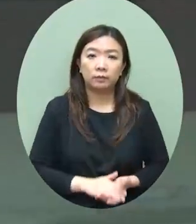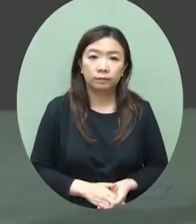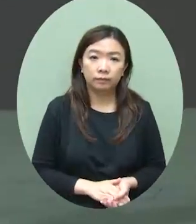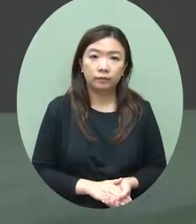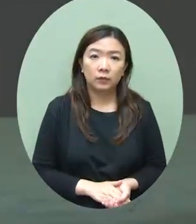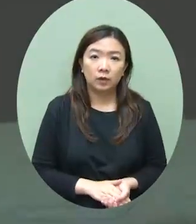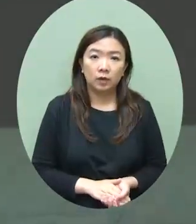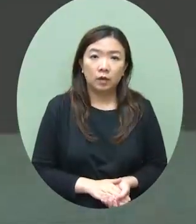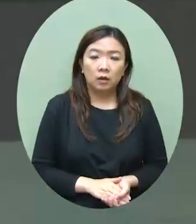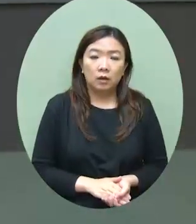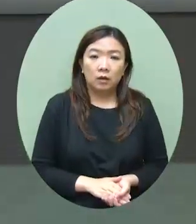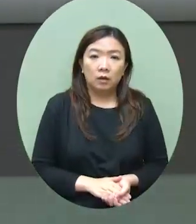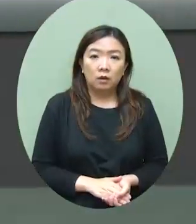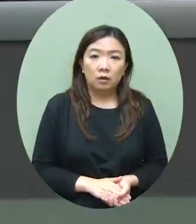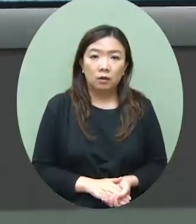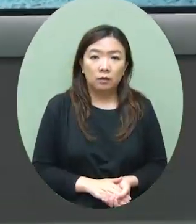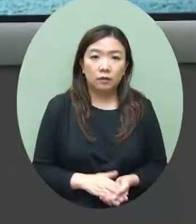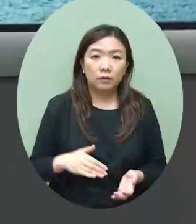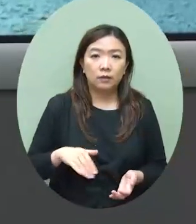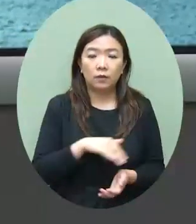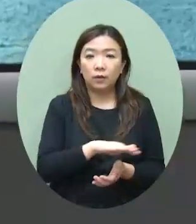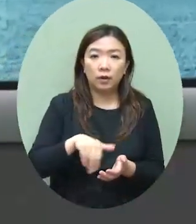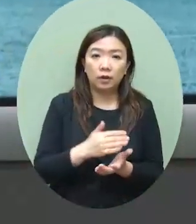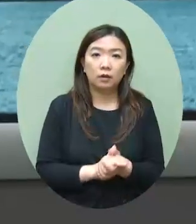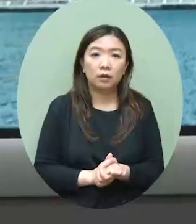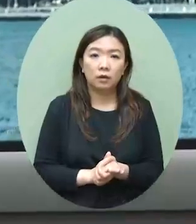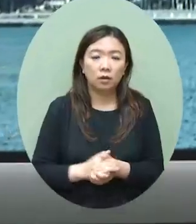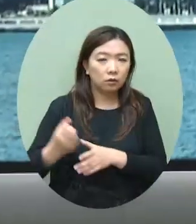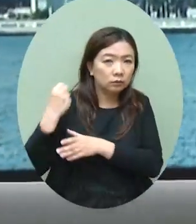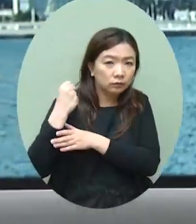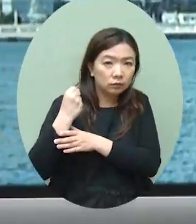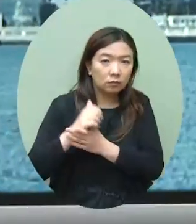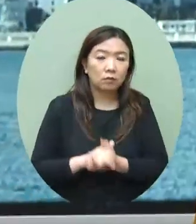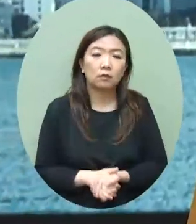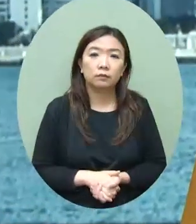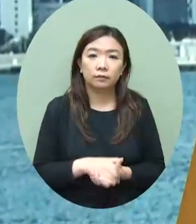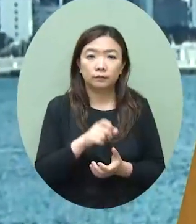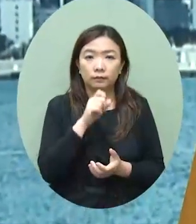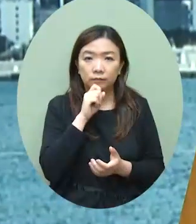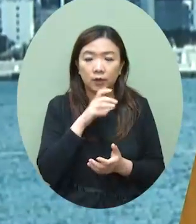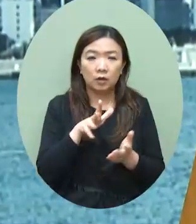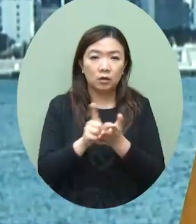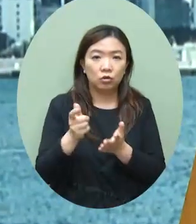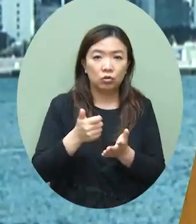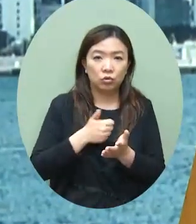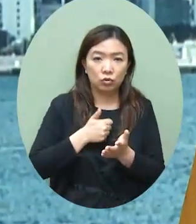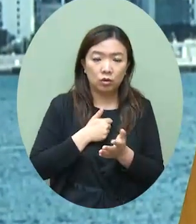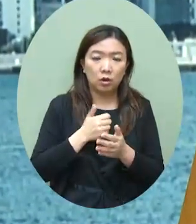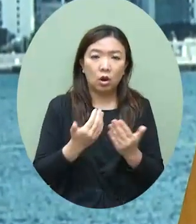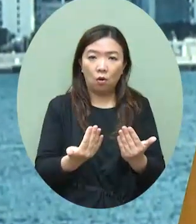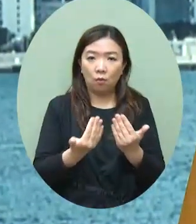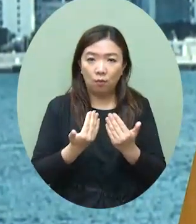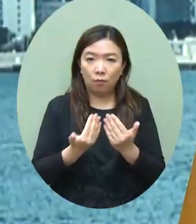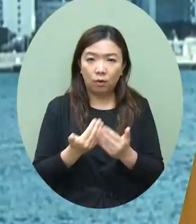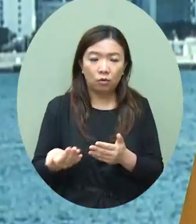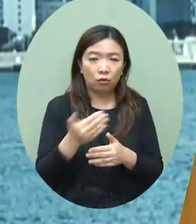我哋已經係竭盡所能嚇。 我哋嘅專家亦都係幫助我哋